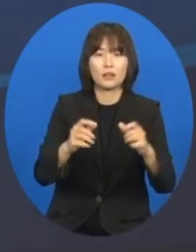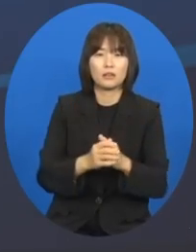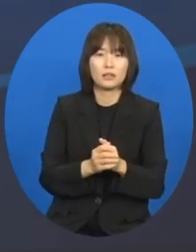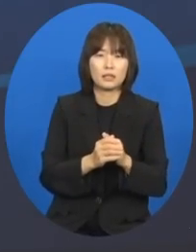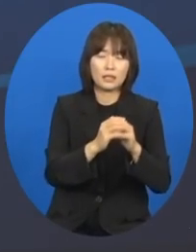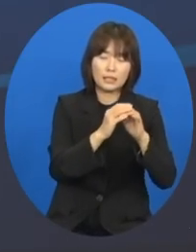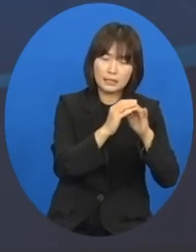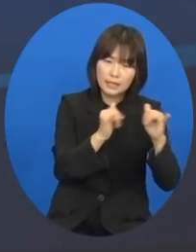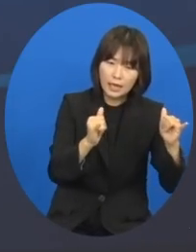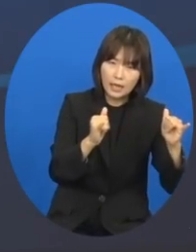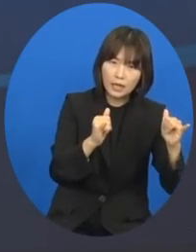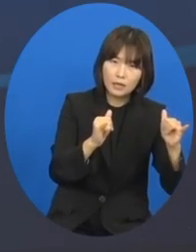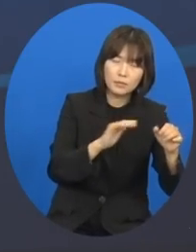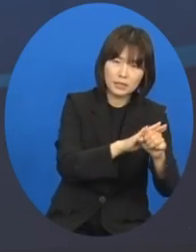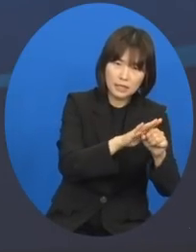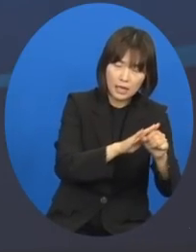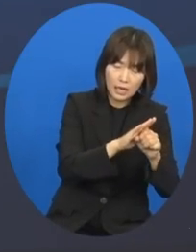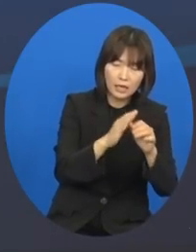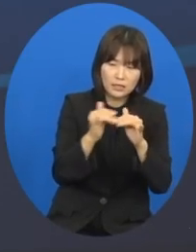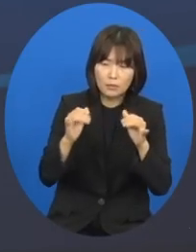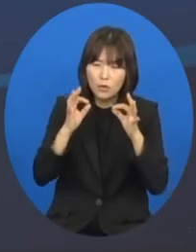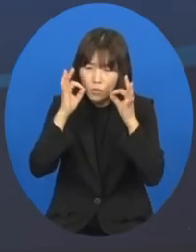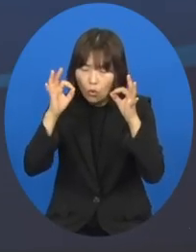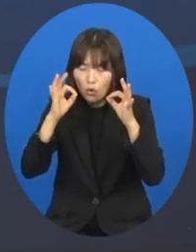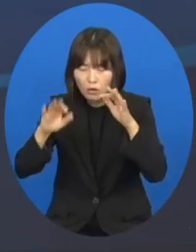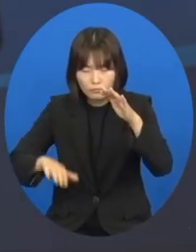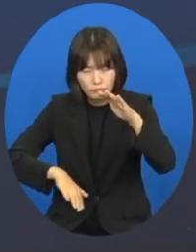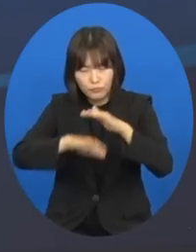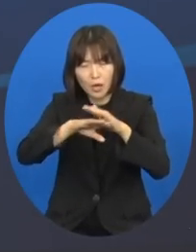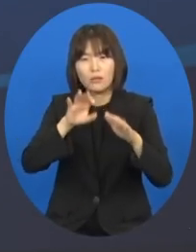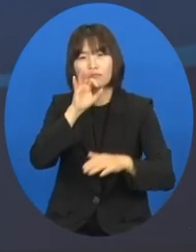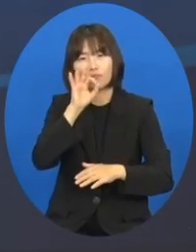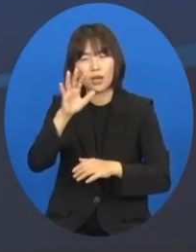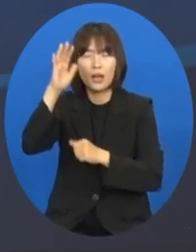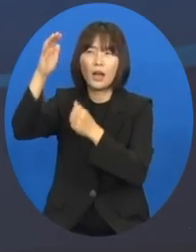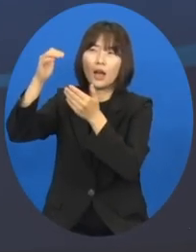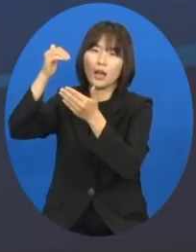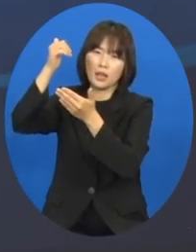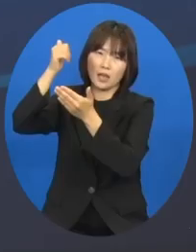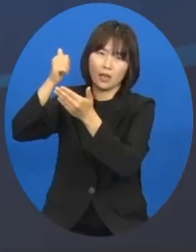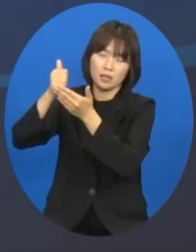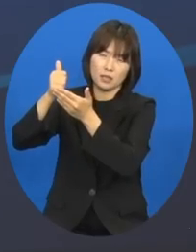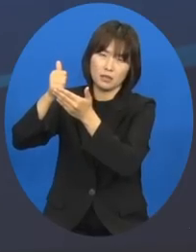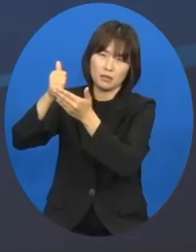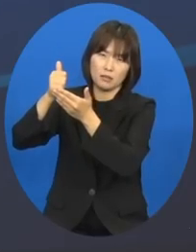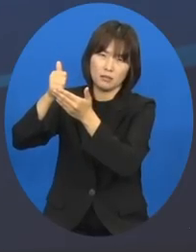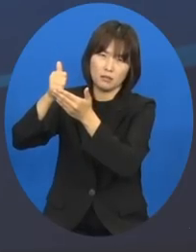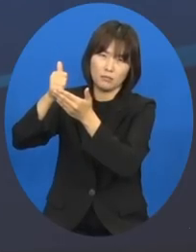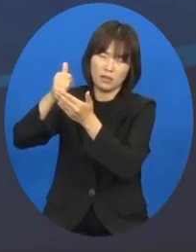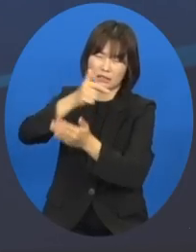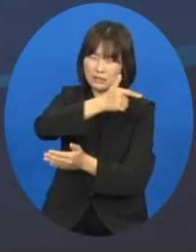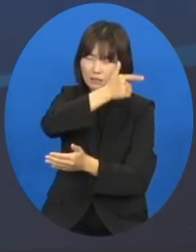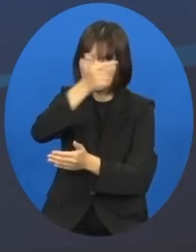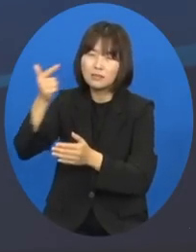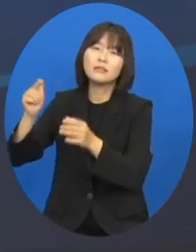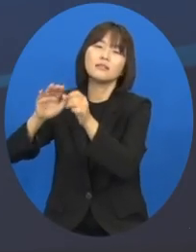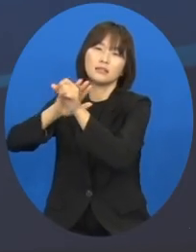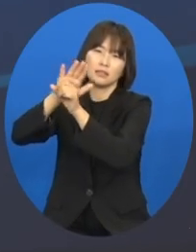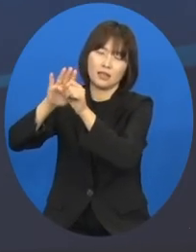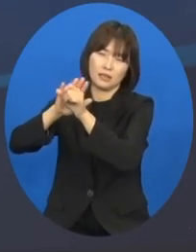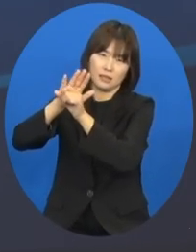인간적인 사랑 인간적인 노력으로 채울 수 없는 하나님의 위로부터 부어주시는 폭포수와 같은 사랑이